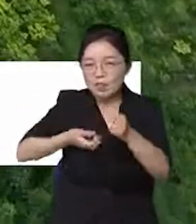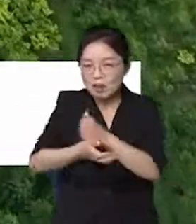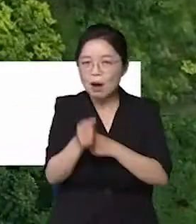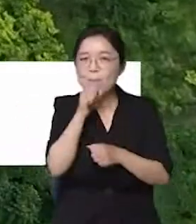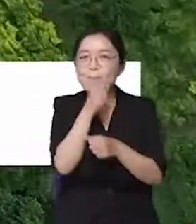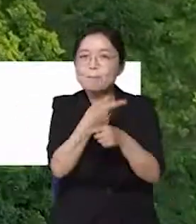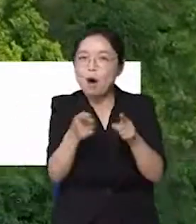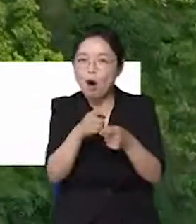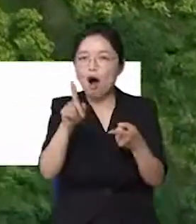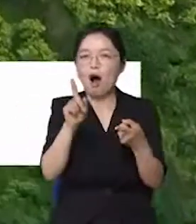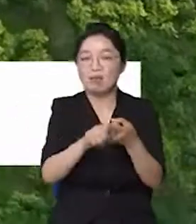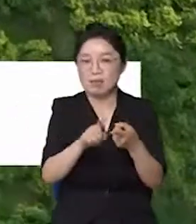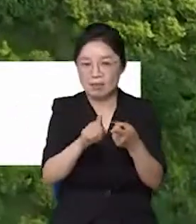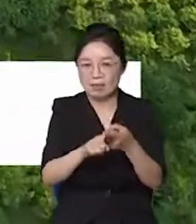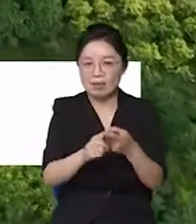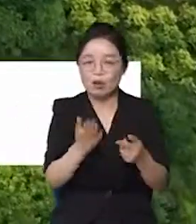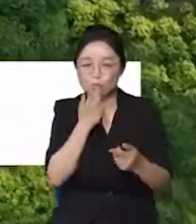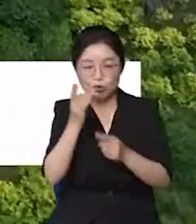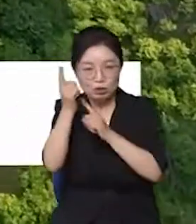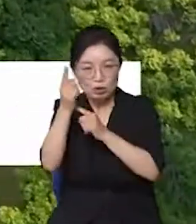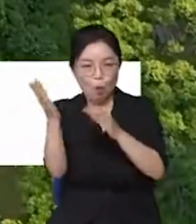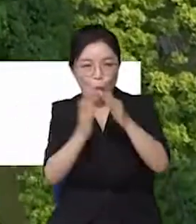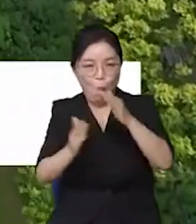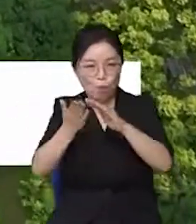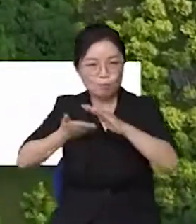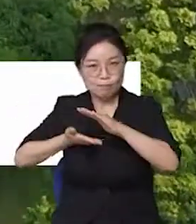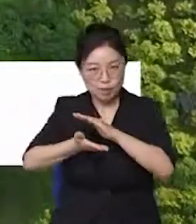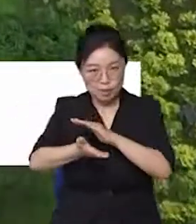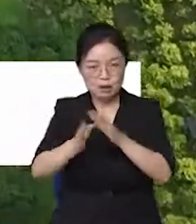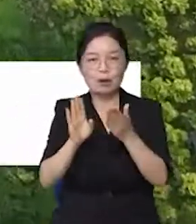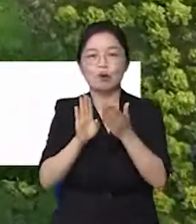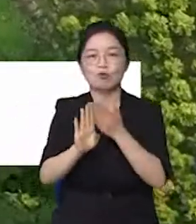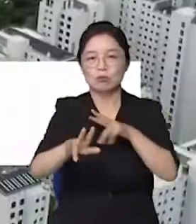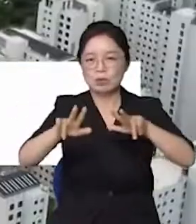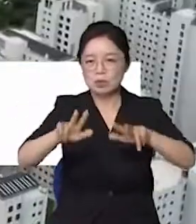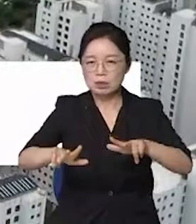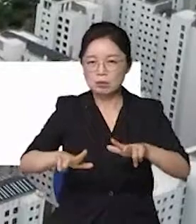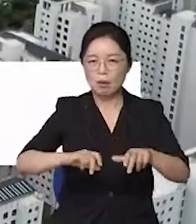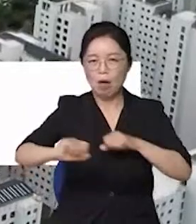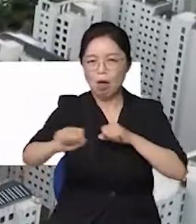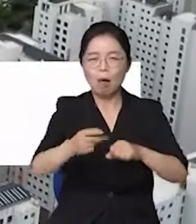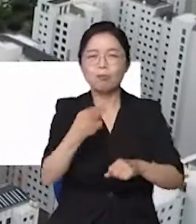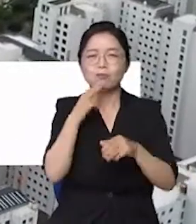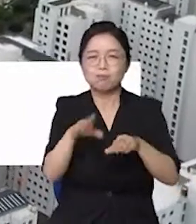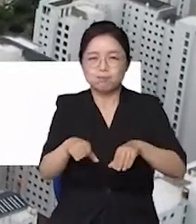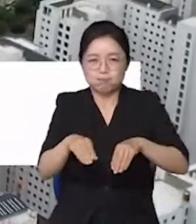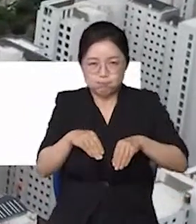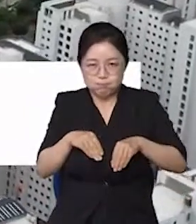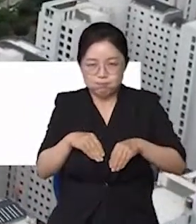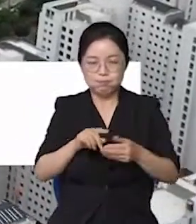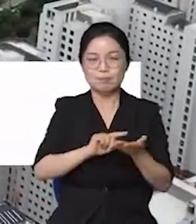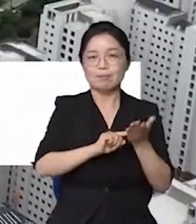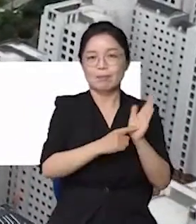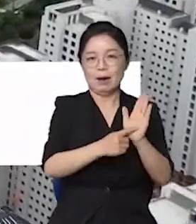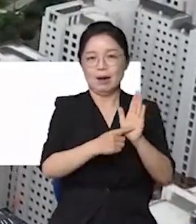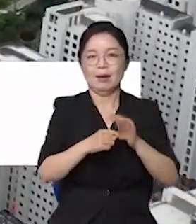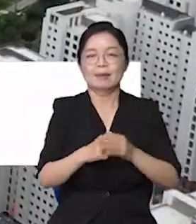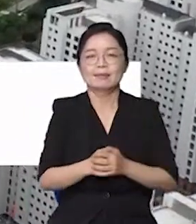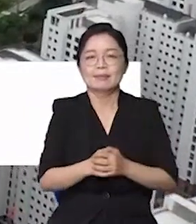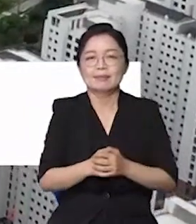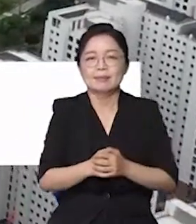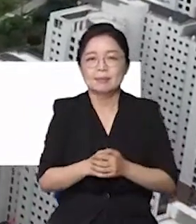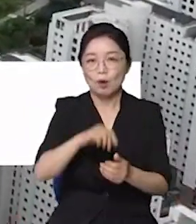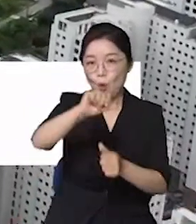환경부의 유권 해석을 받아 순천에 공문으로 전달한 이후 지금까지 후속 조치를 전혀 취하지 않은 걸로 드러났습니다.